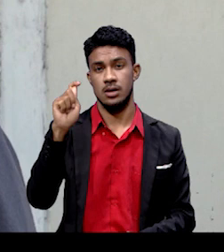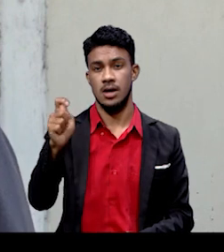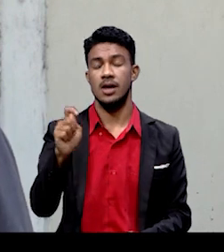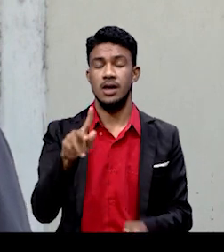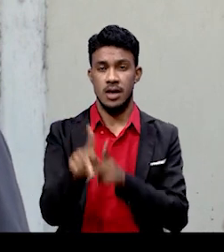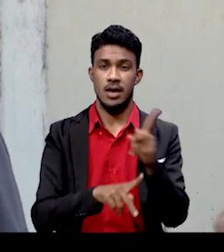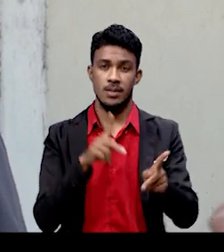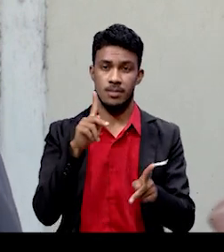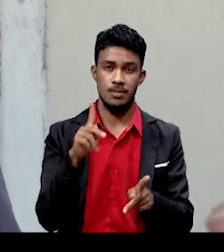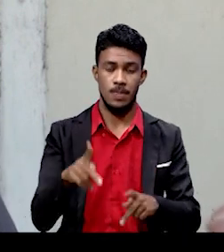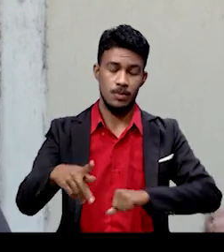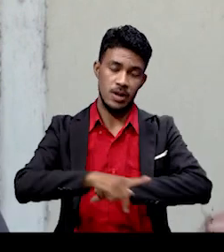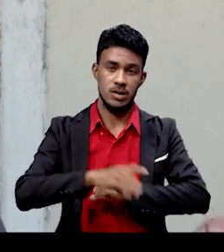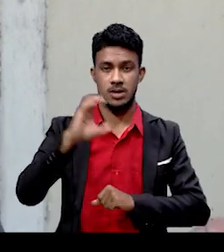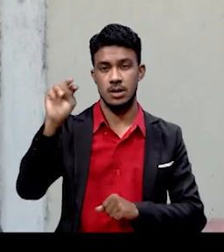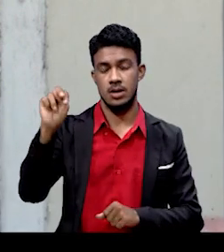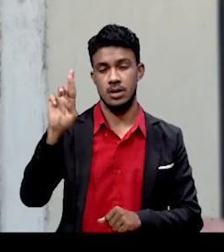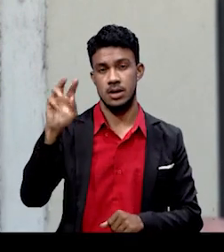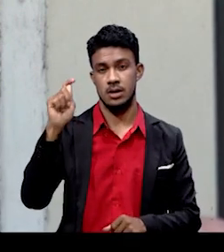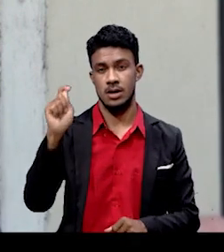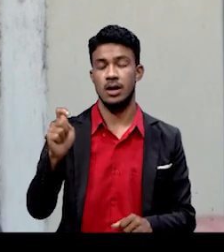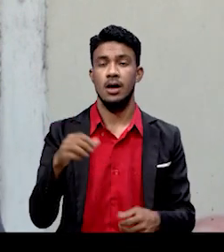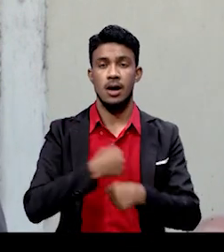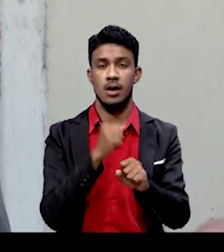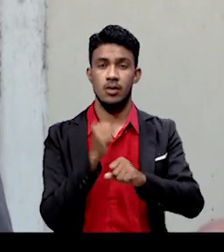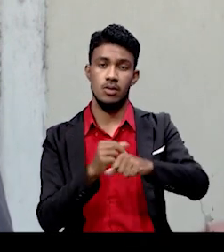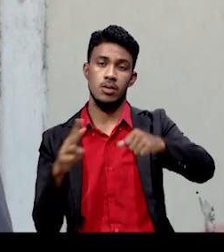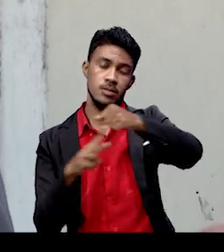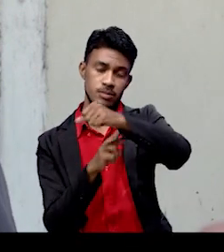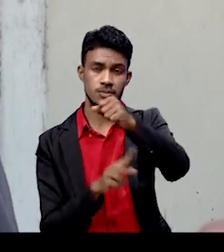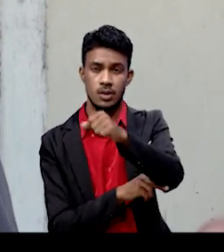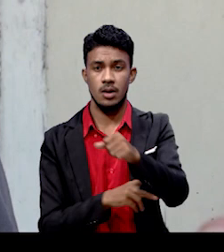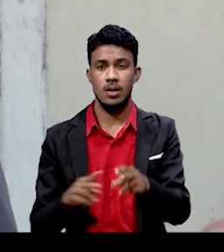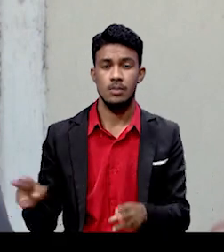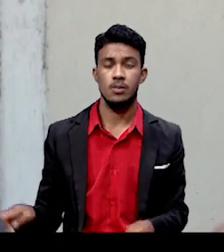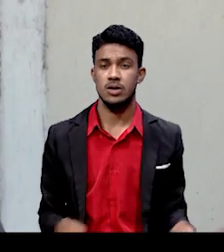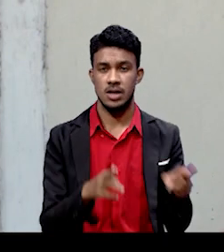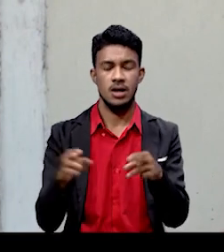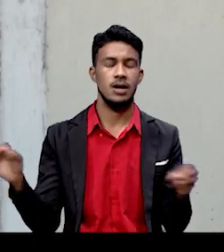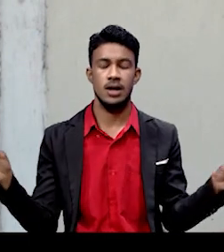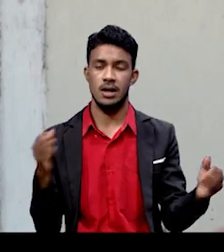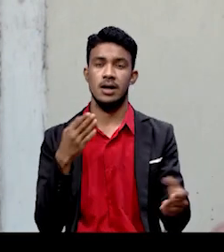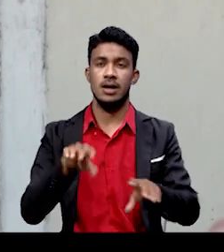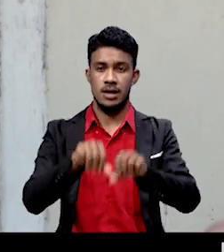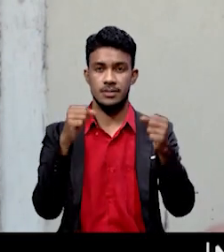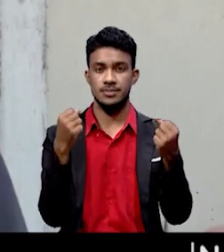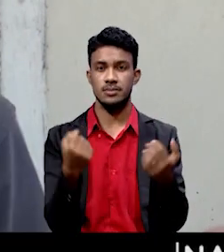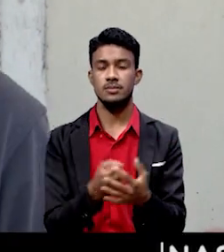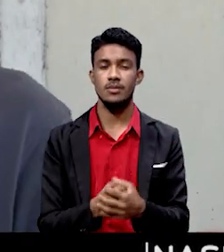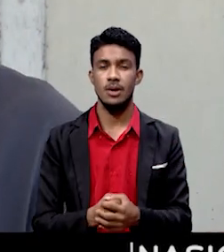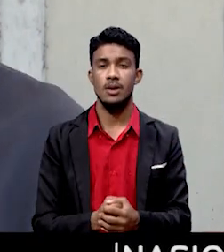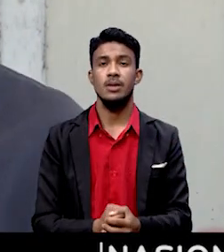kualidade. Pare se sirah noin kata mau taser ne senior TNI maka konstrui lah halo hok kualidade ponti sir lah